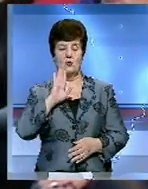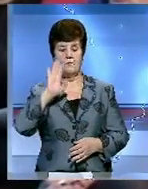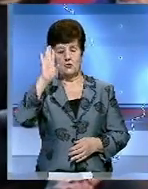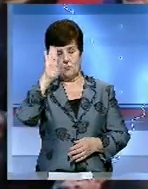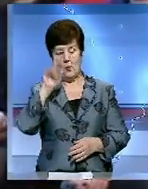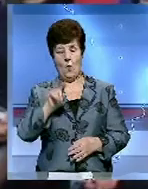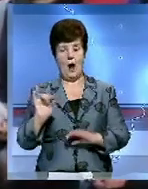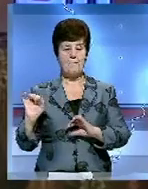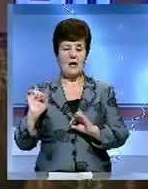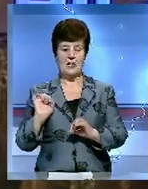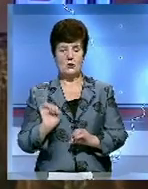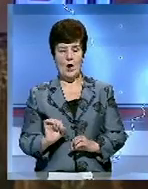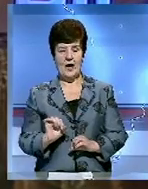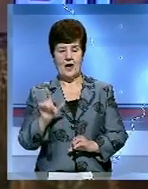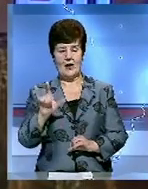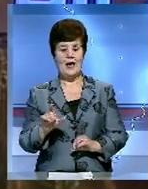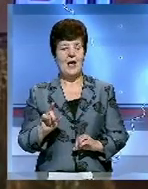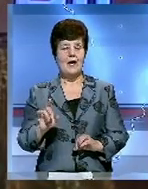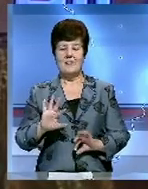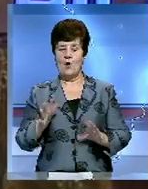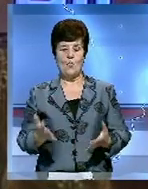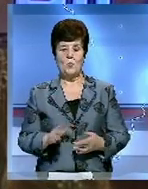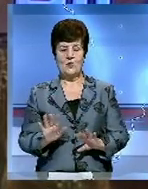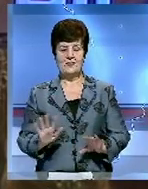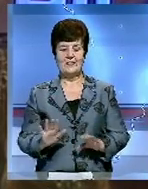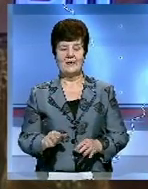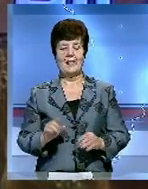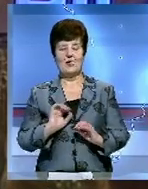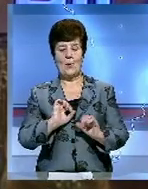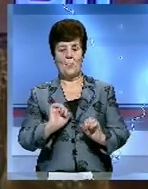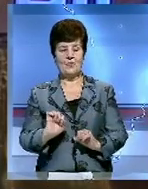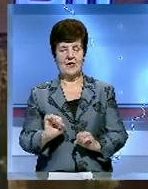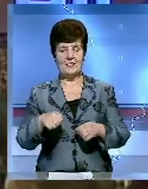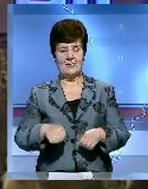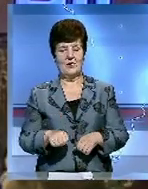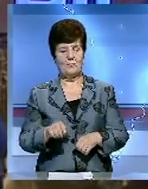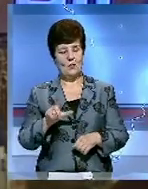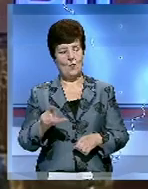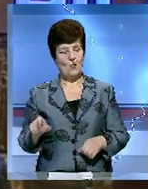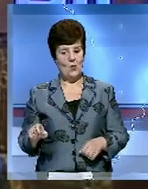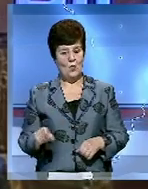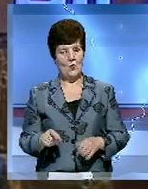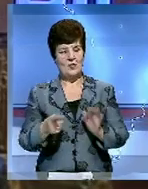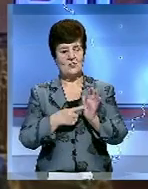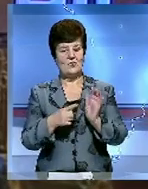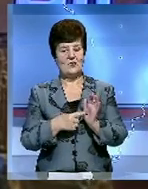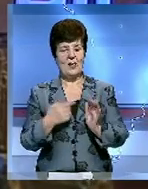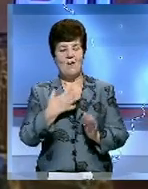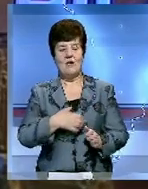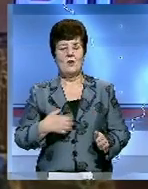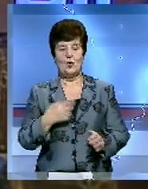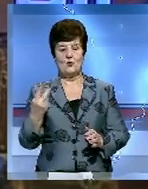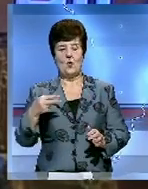apărătoare neobosită în protecția drepturilor omului. E vorba despre avocata Violeta Gașițoi, premiantă anului 2014. Bine ați